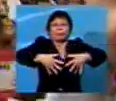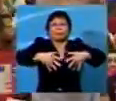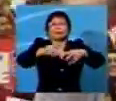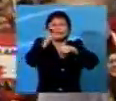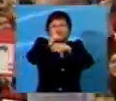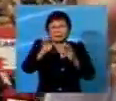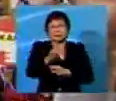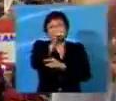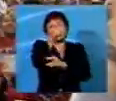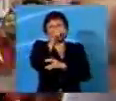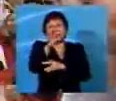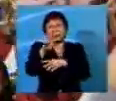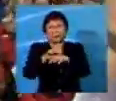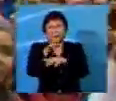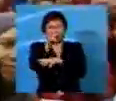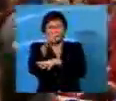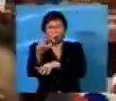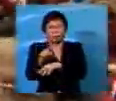tnb di ibu